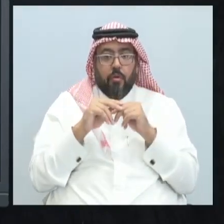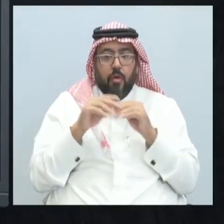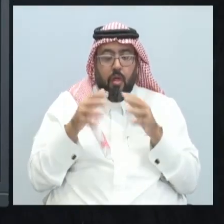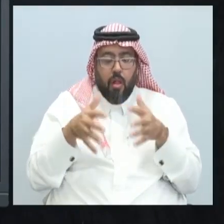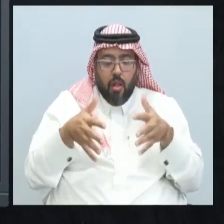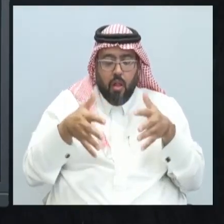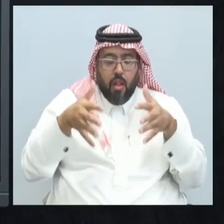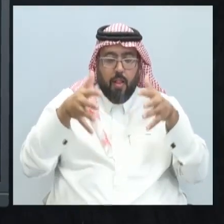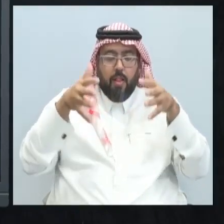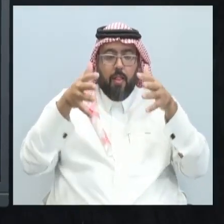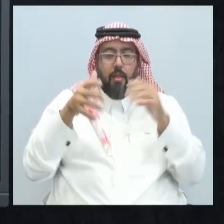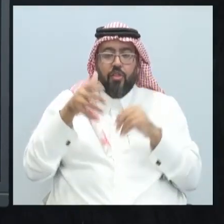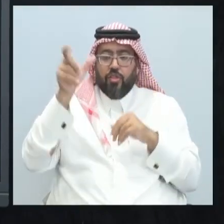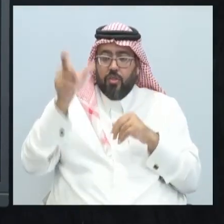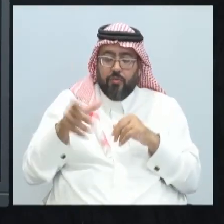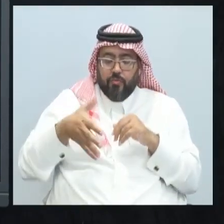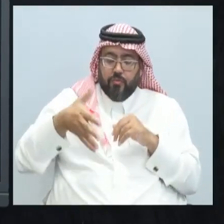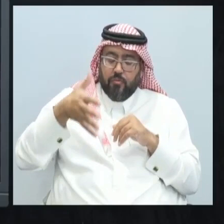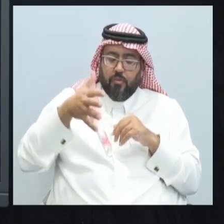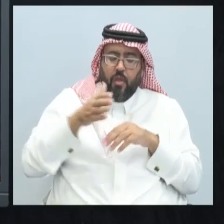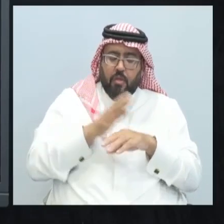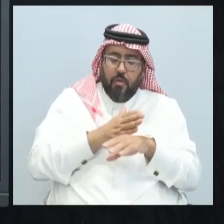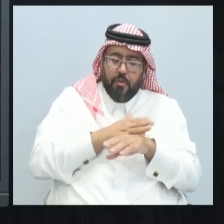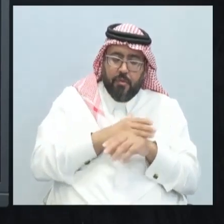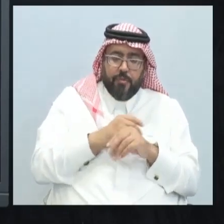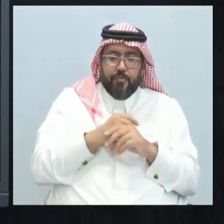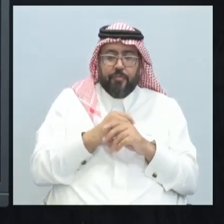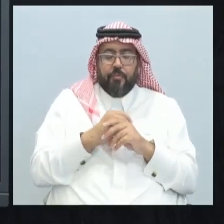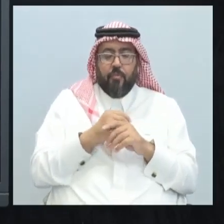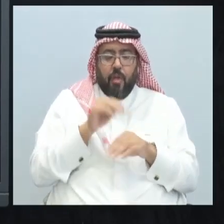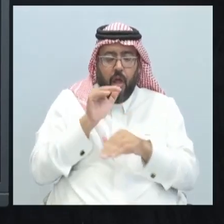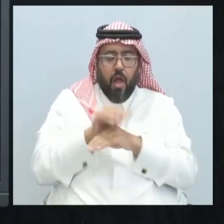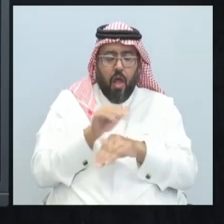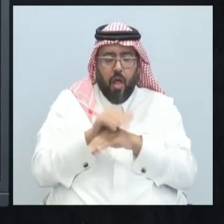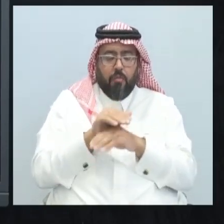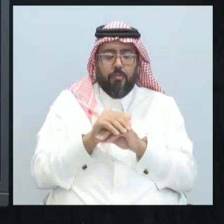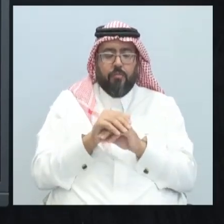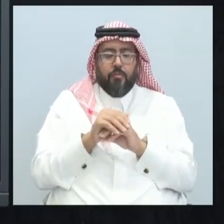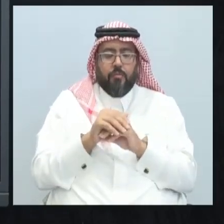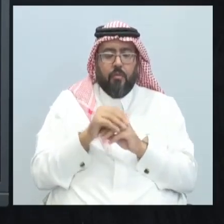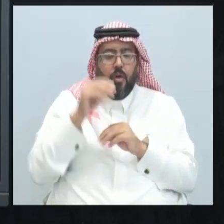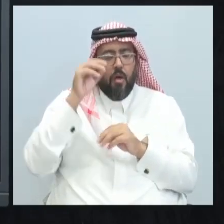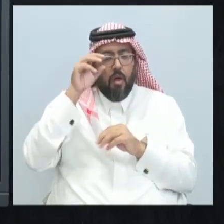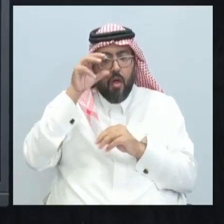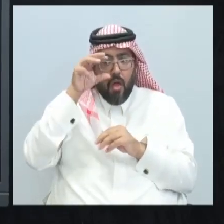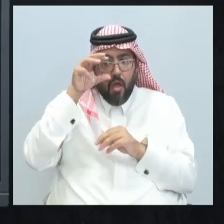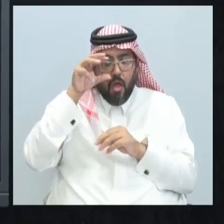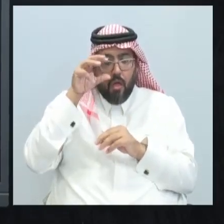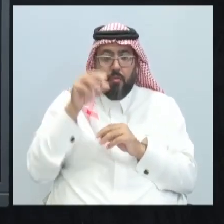يكبر هذا الشخص تجدها تعاني من جانب التربيه وكذلك السهر